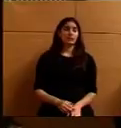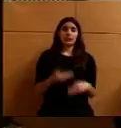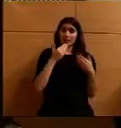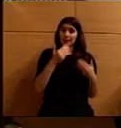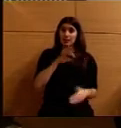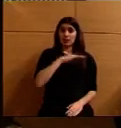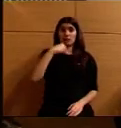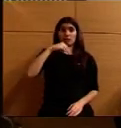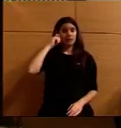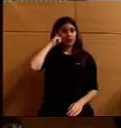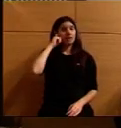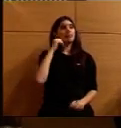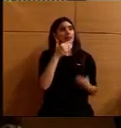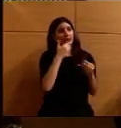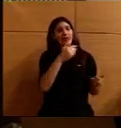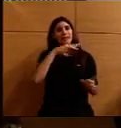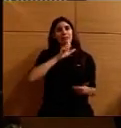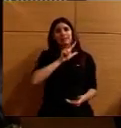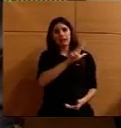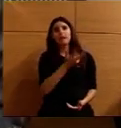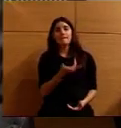Gràcies, presidenta. Gràcies, senyor Mascarell.